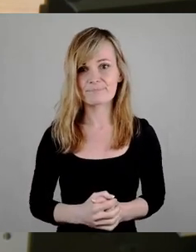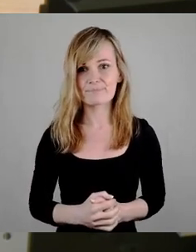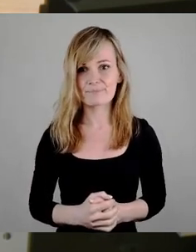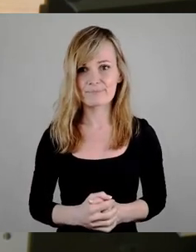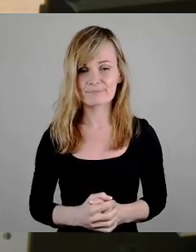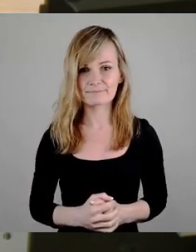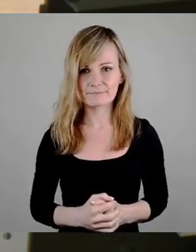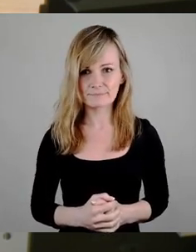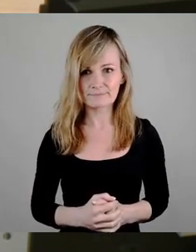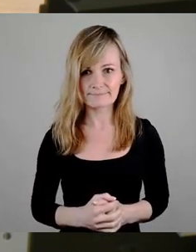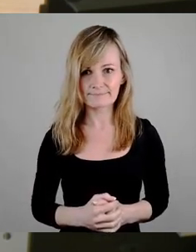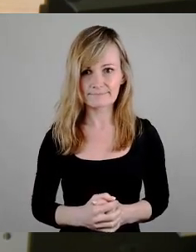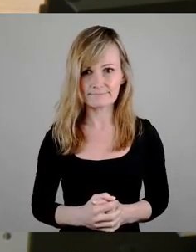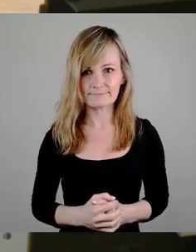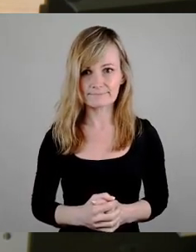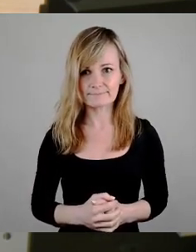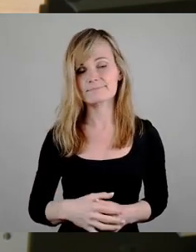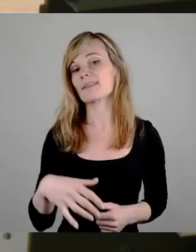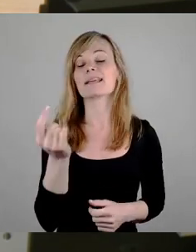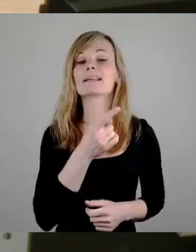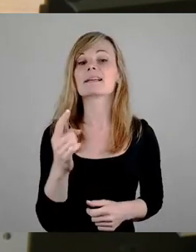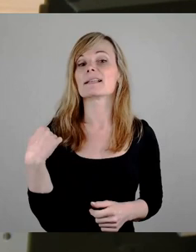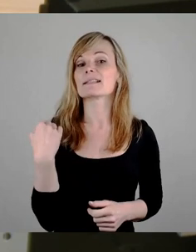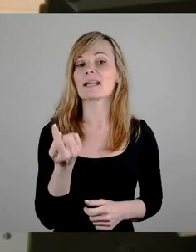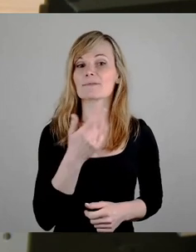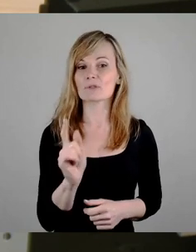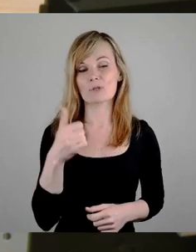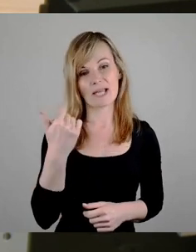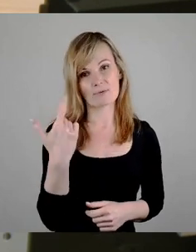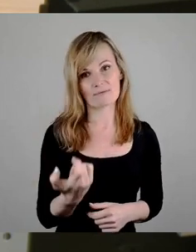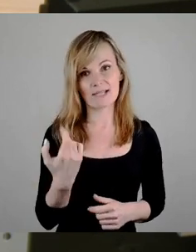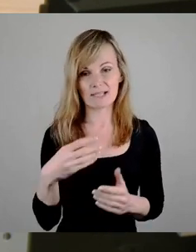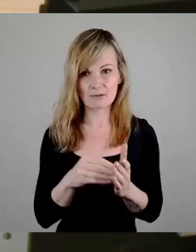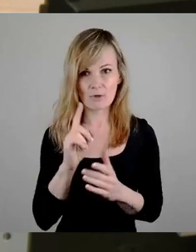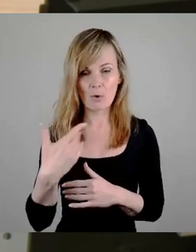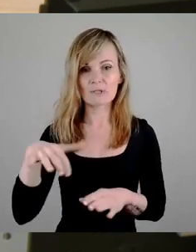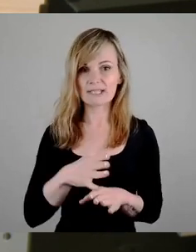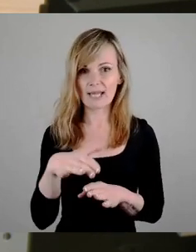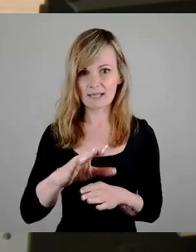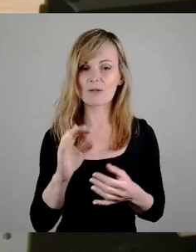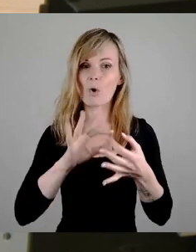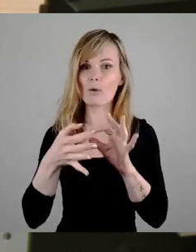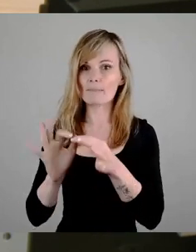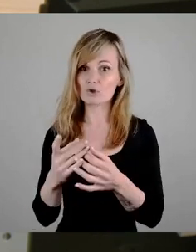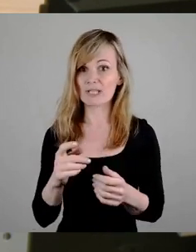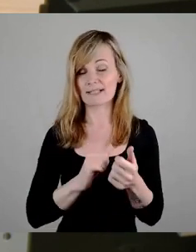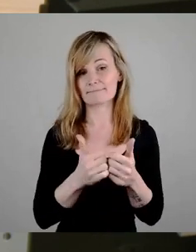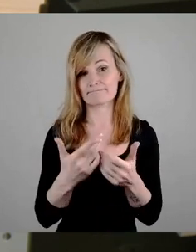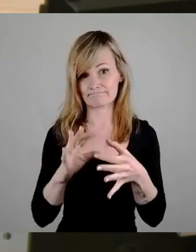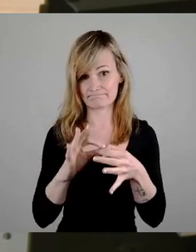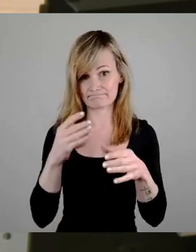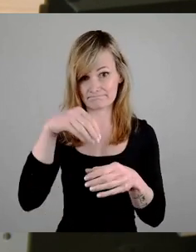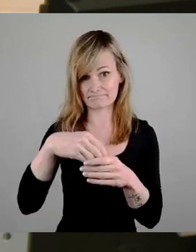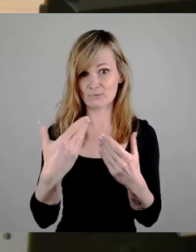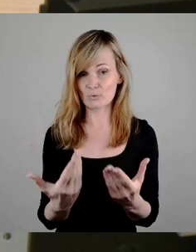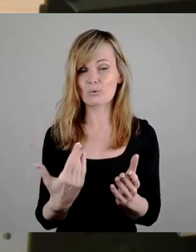Seit 2021 ist darüber hinaus Skaten olympisch. Damit entstanden auch neue